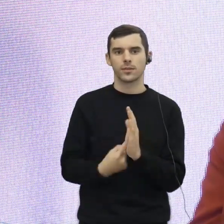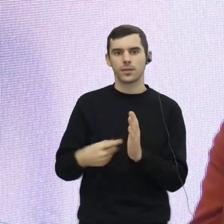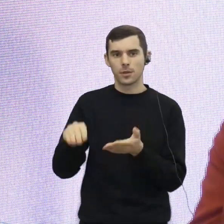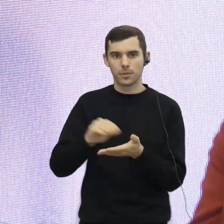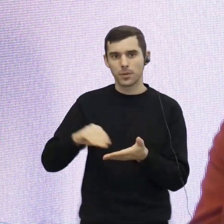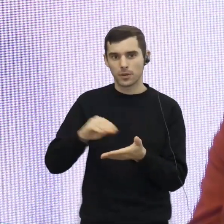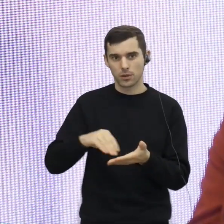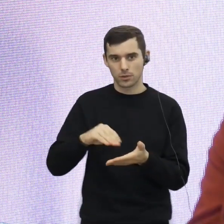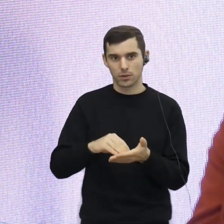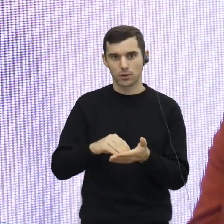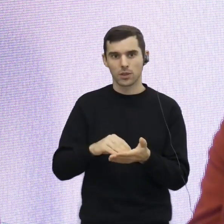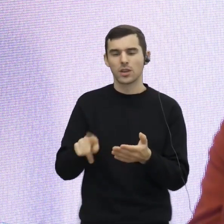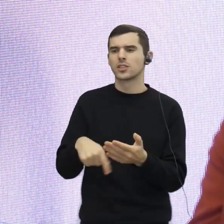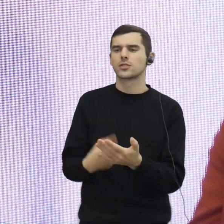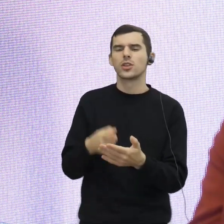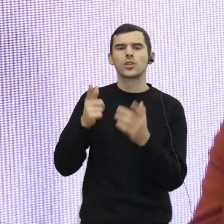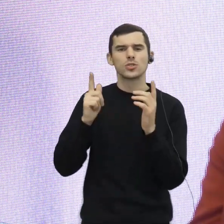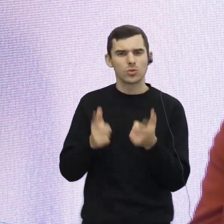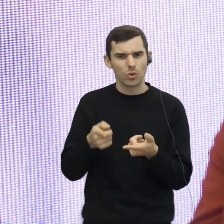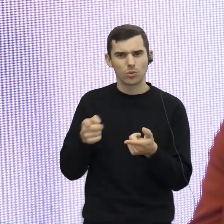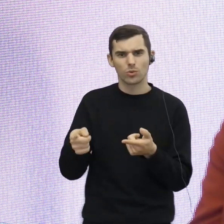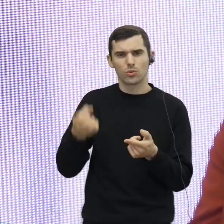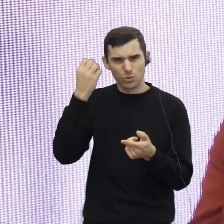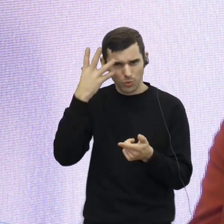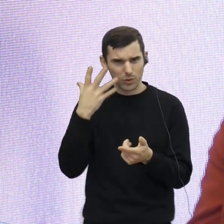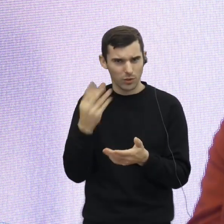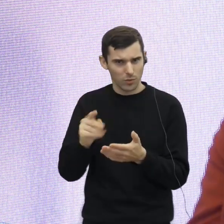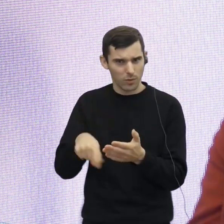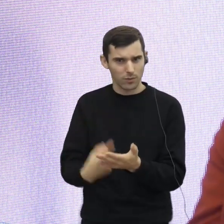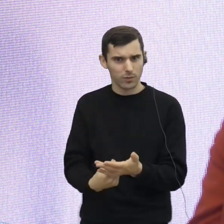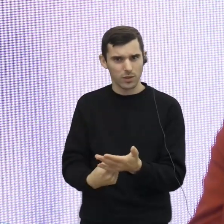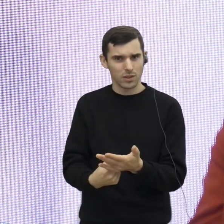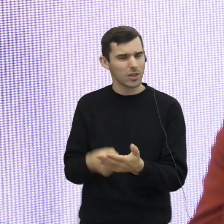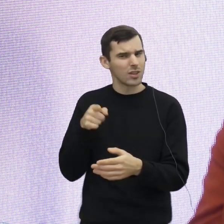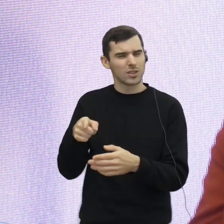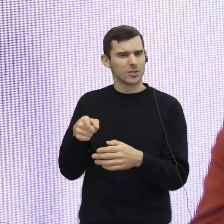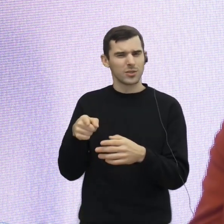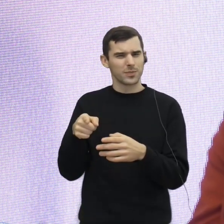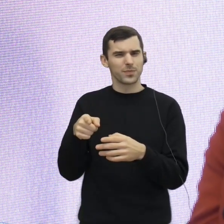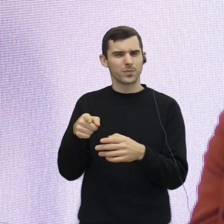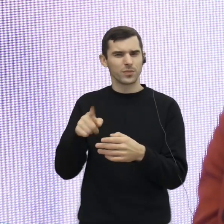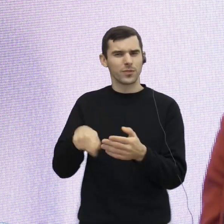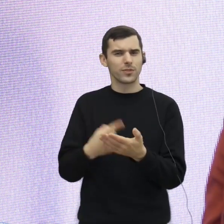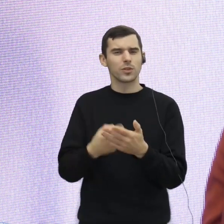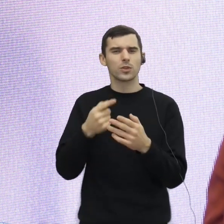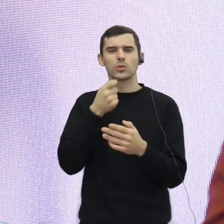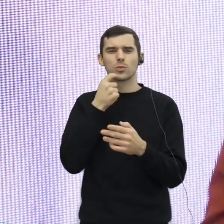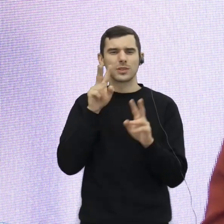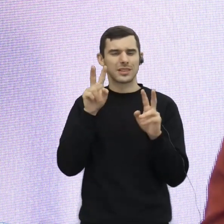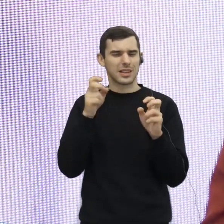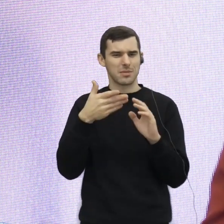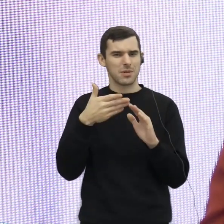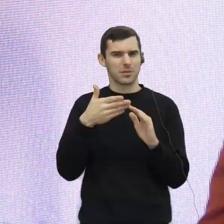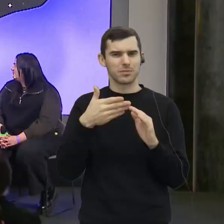supranti, ką tu klausi manęs, nes tai, ką tu klausi, nėra, nu, ne apie tai tu klausi, ar ne? Ir tada tiesiog mes kalbamės labai apie,